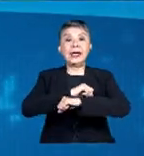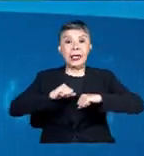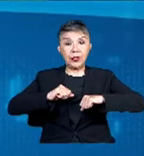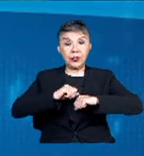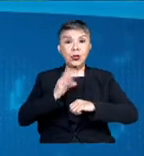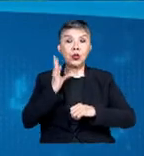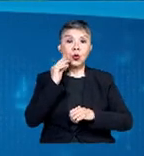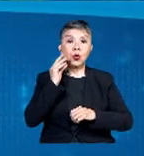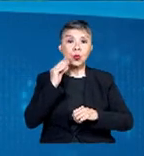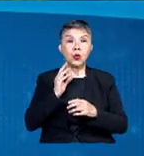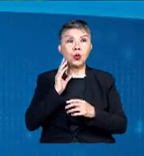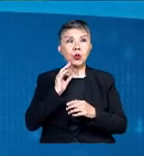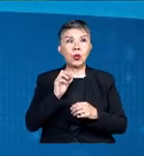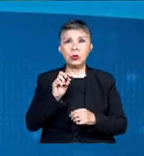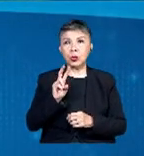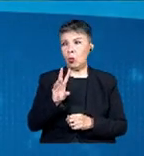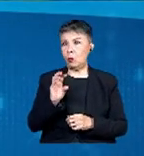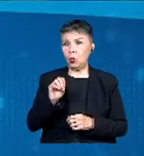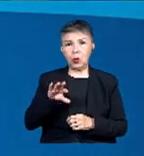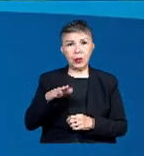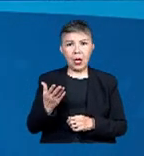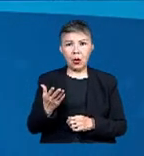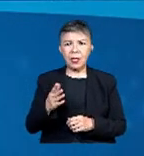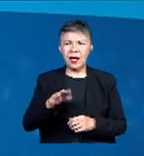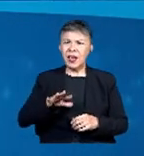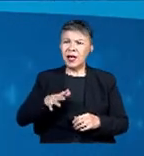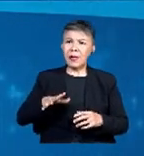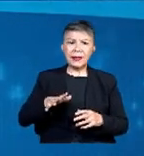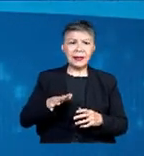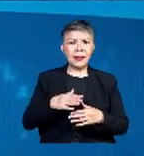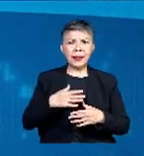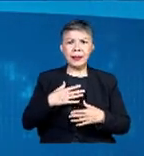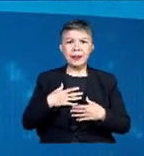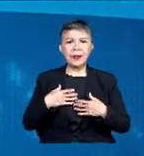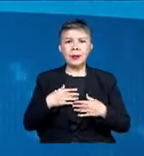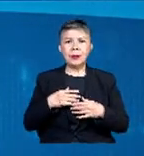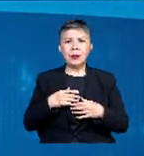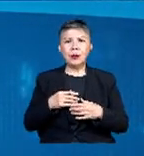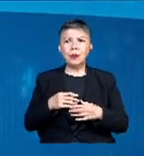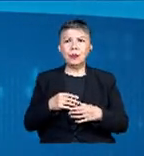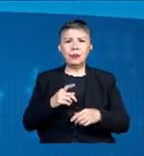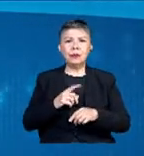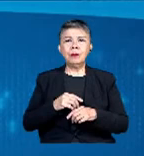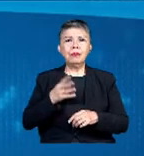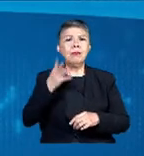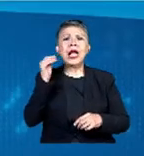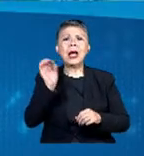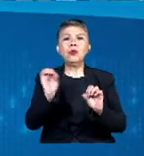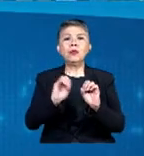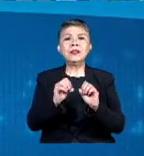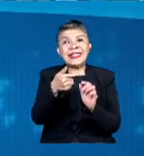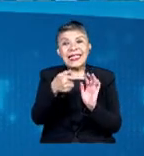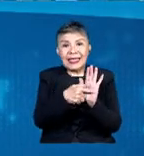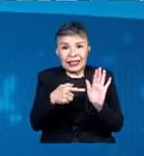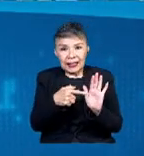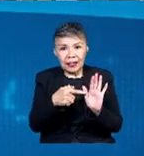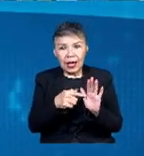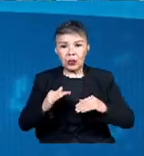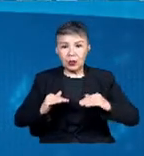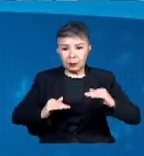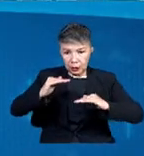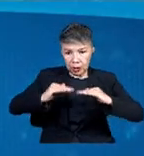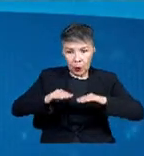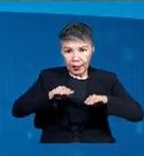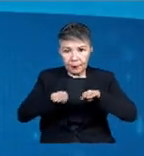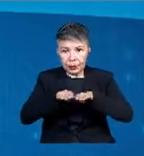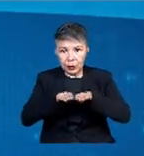ketika di usia belasan atau 20 tahun ini masih merasa butuh waktu untuk menyesuaian.